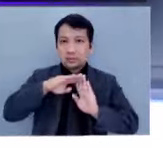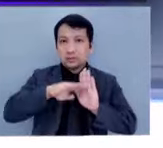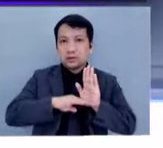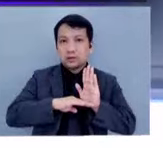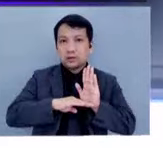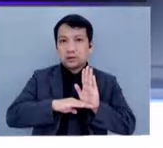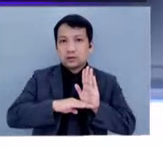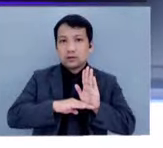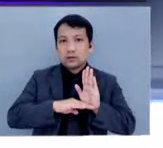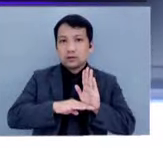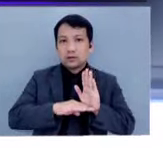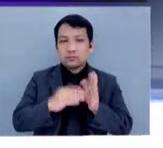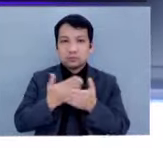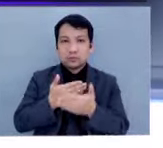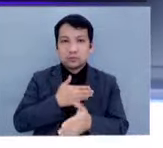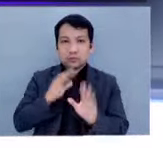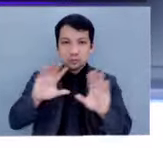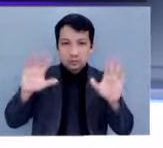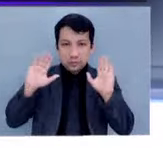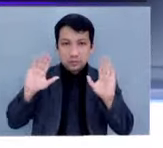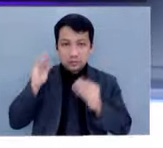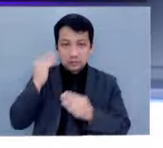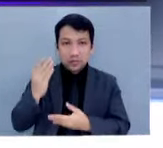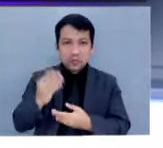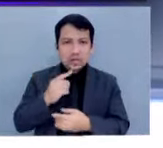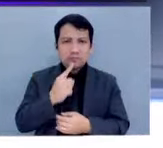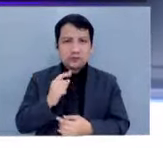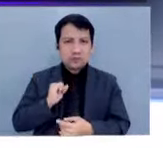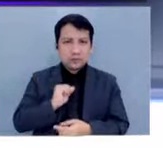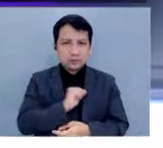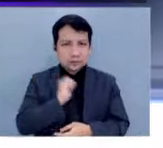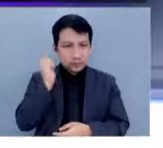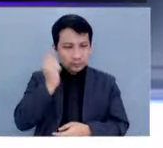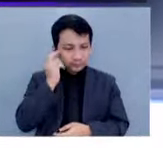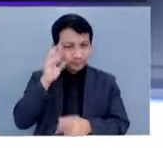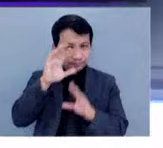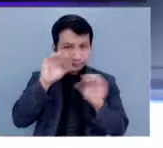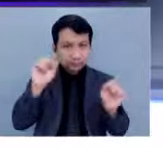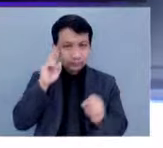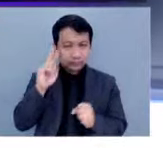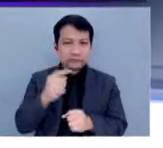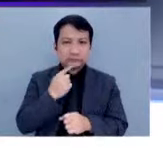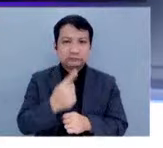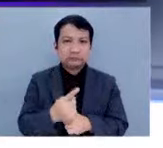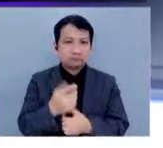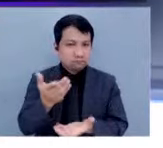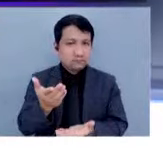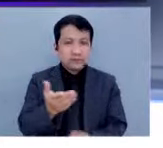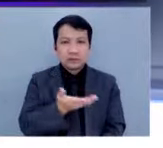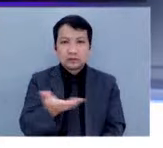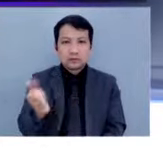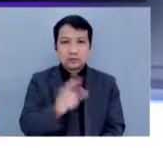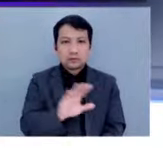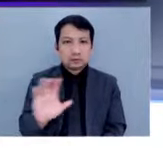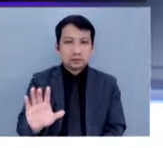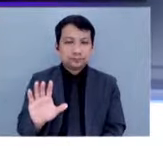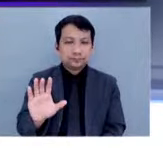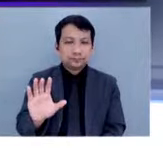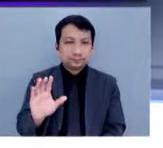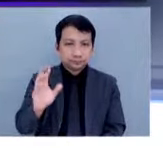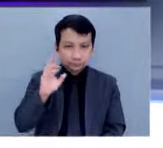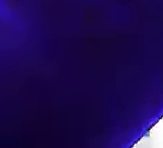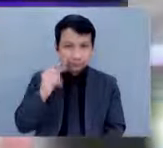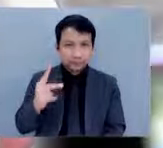bago sumuko. May buwalta riyan ang ilang senador at maging si Pangulong Bongbong Marcos. Nasa frontline ng balitang yan, si Rainiel